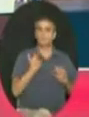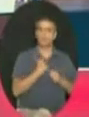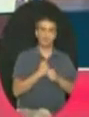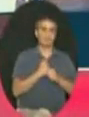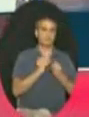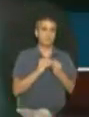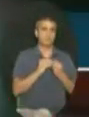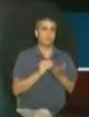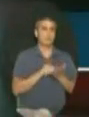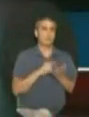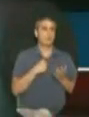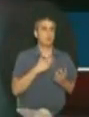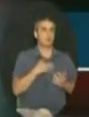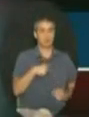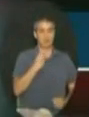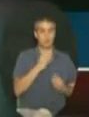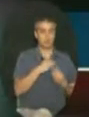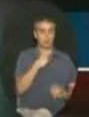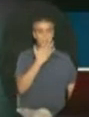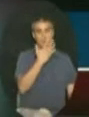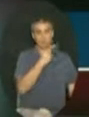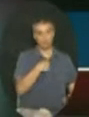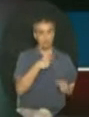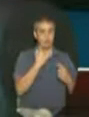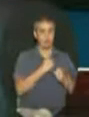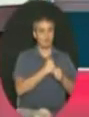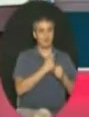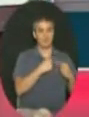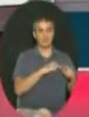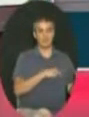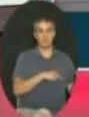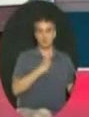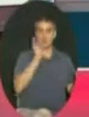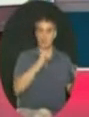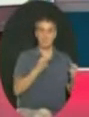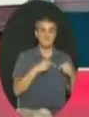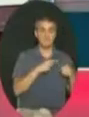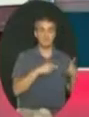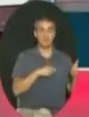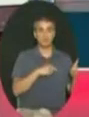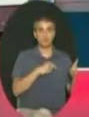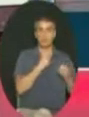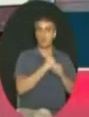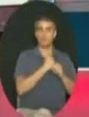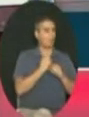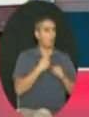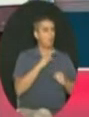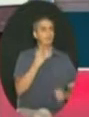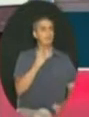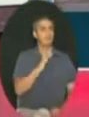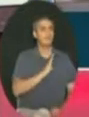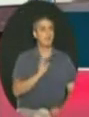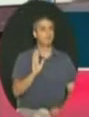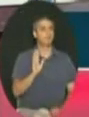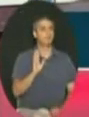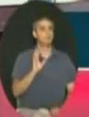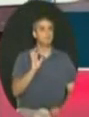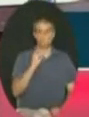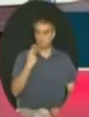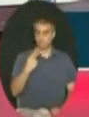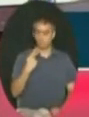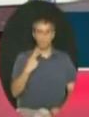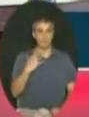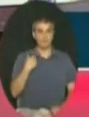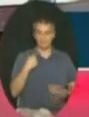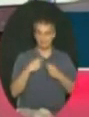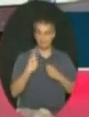אני רוצה להוסיף את יום חמישי כיום עבודה של ועדות, לחייב ועדות לעבוד לא יותר מיומיים, על מנת שביומיים